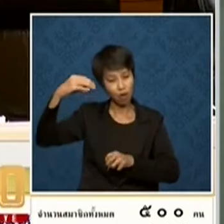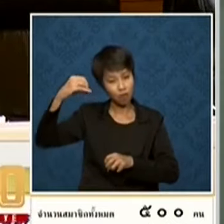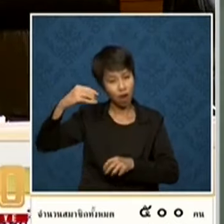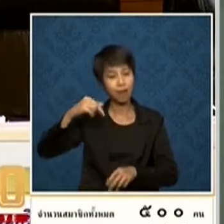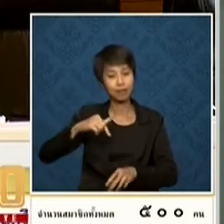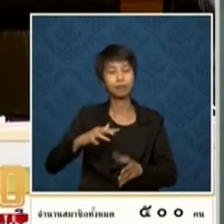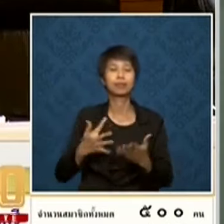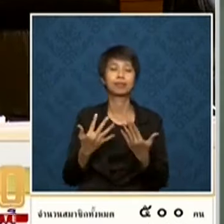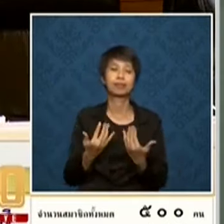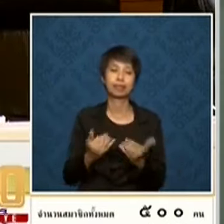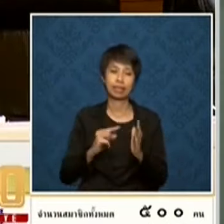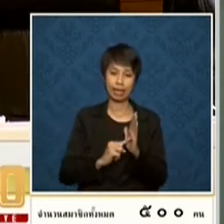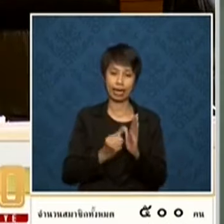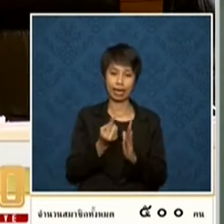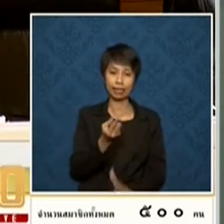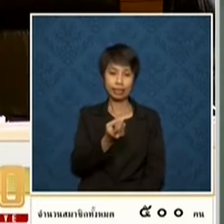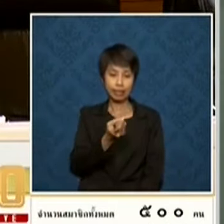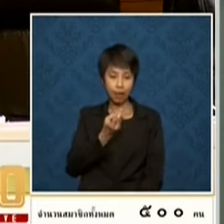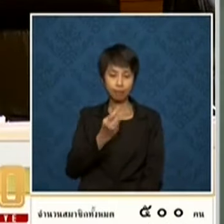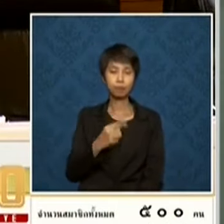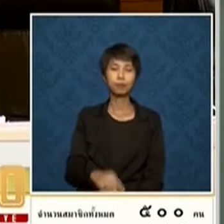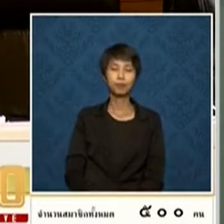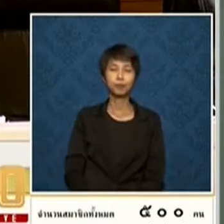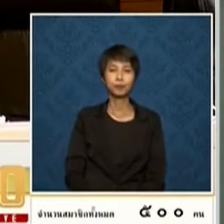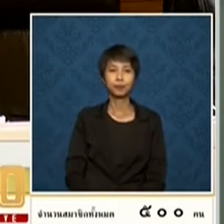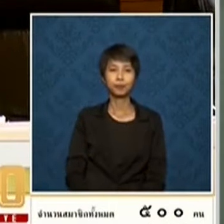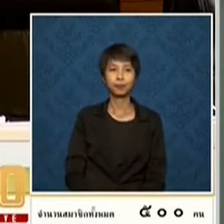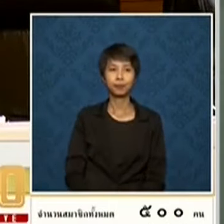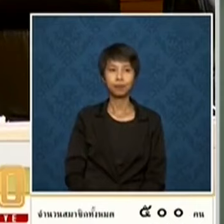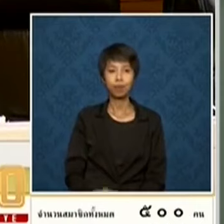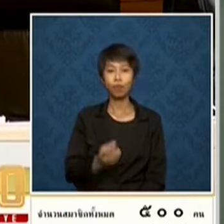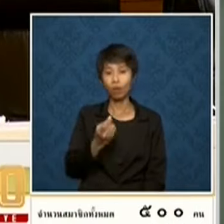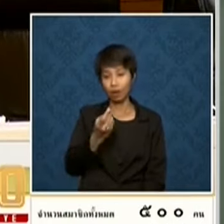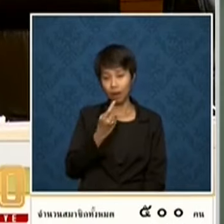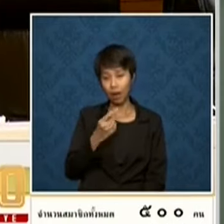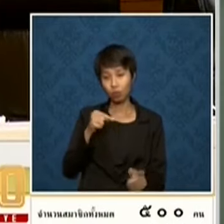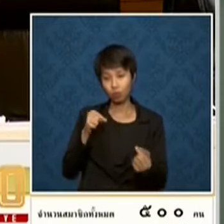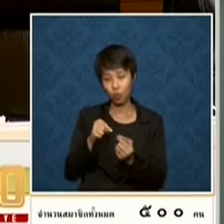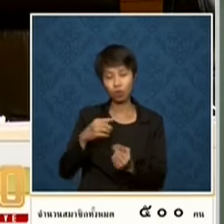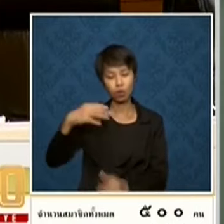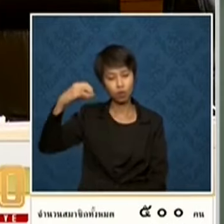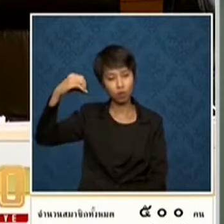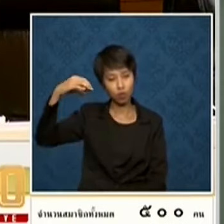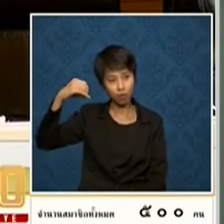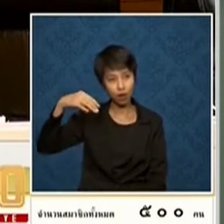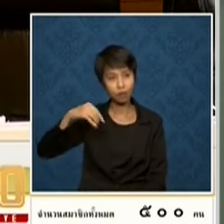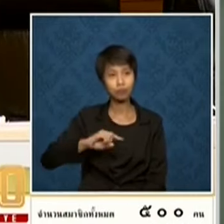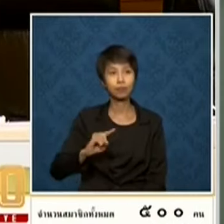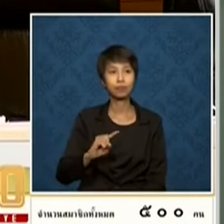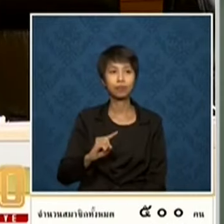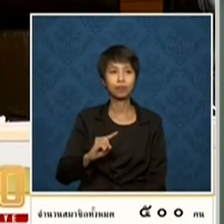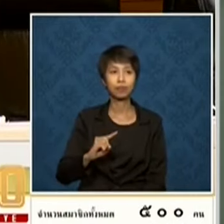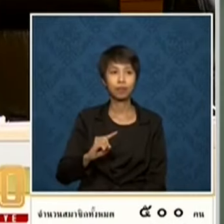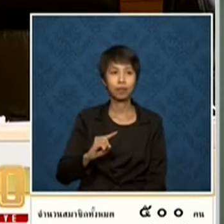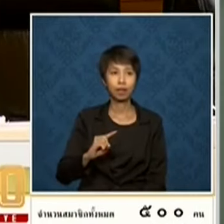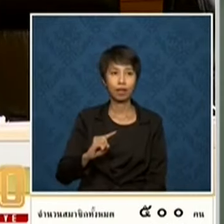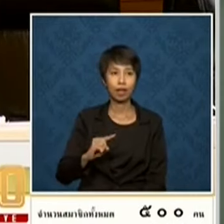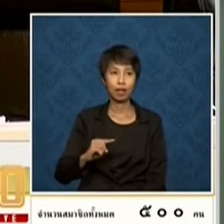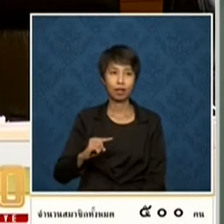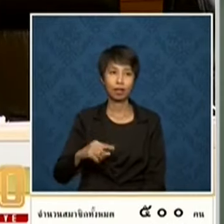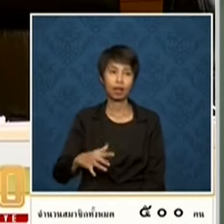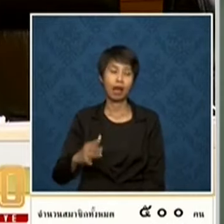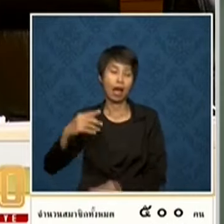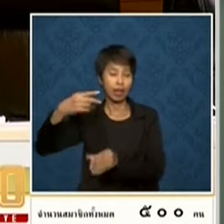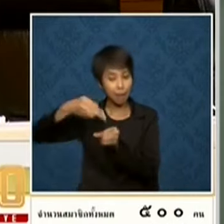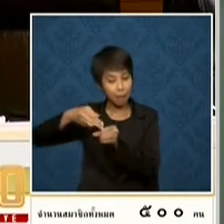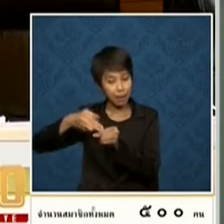าระและไปบั่นทอนทำลายส.ส.ที่ถูกนะครับวางตัวเป็นคนประท้วงไร้สาระปัญญาอ่อนพวกนั้นนะฮะเป็นการ